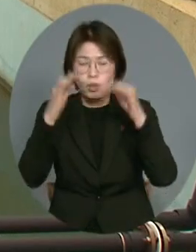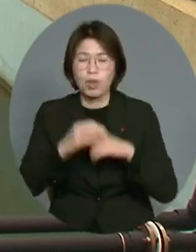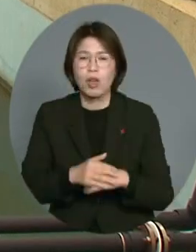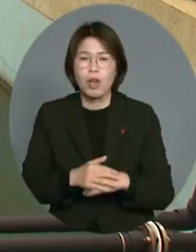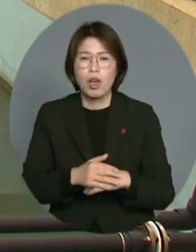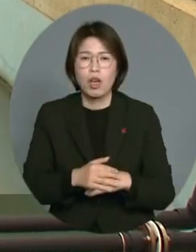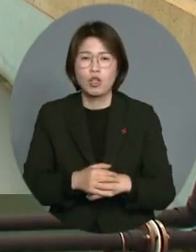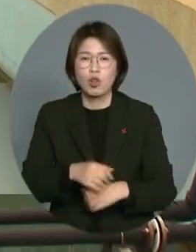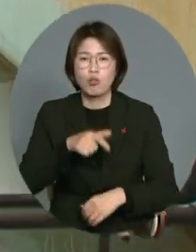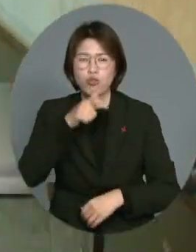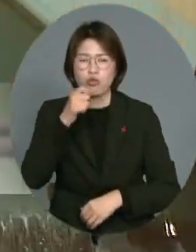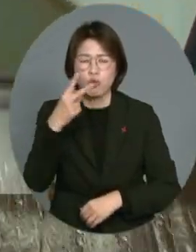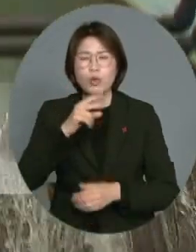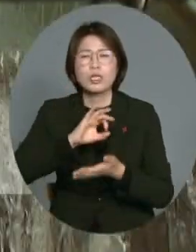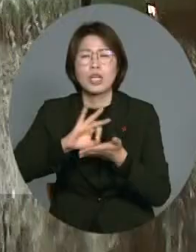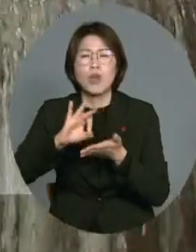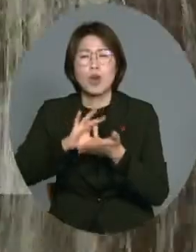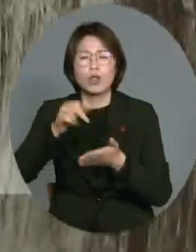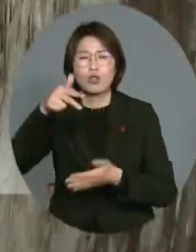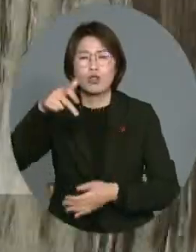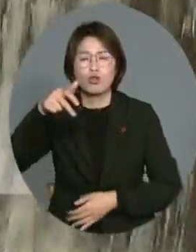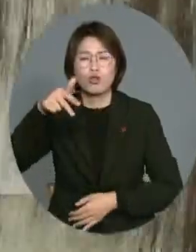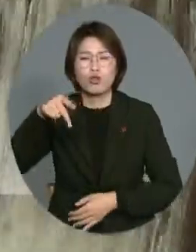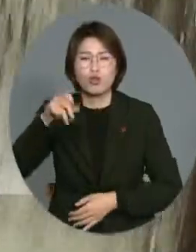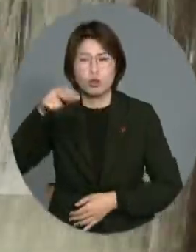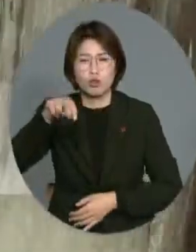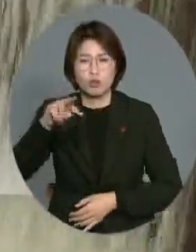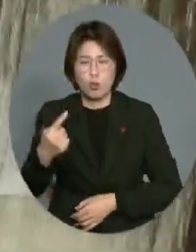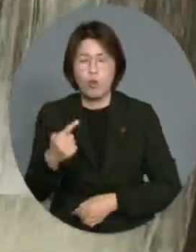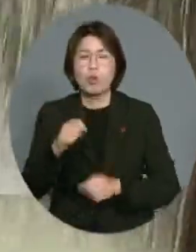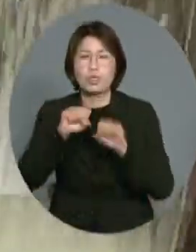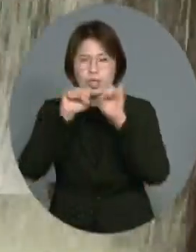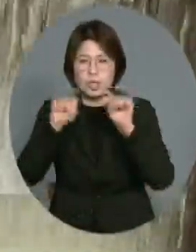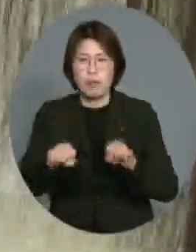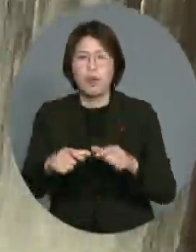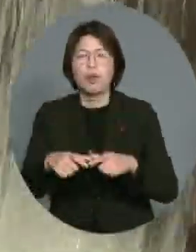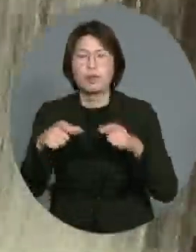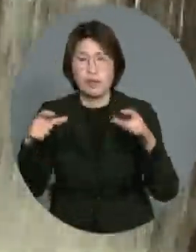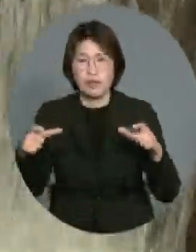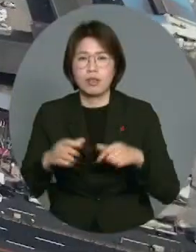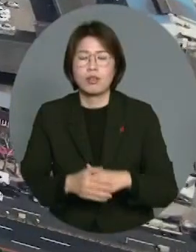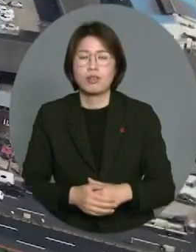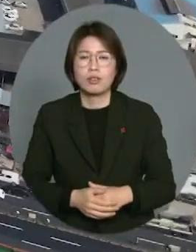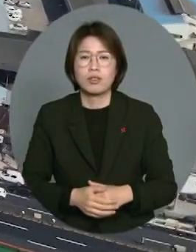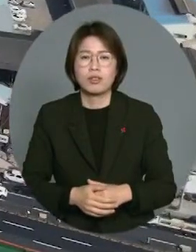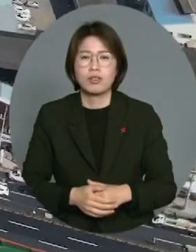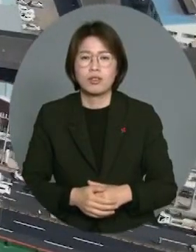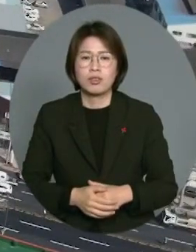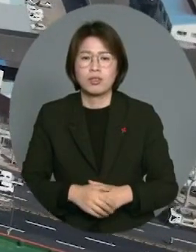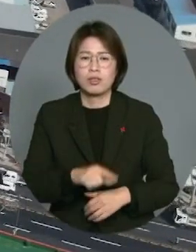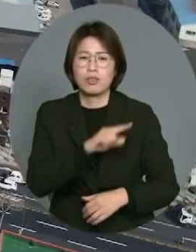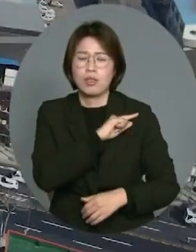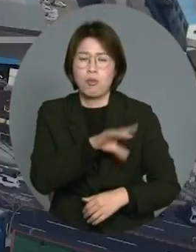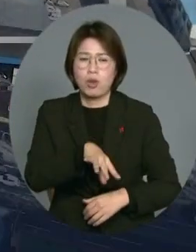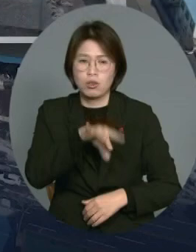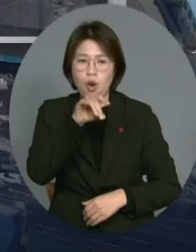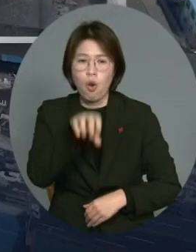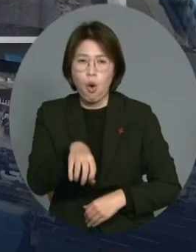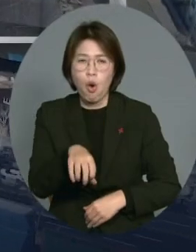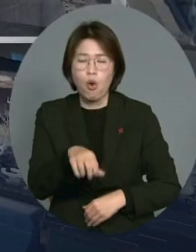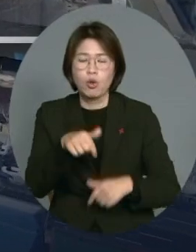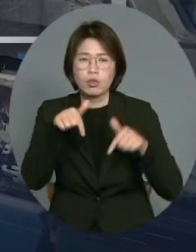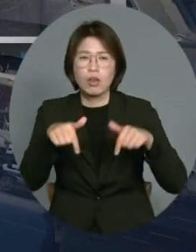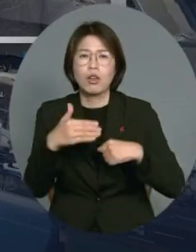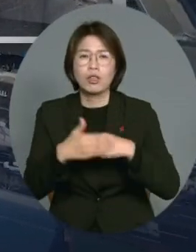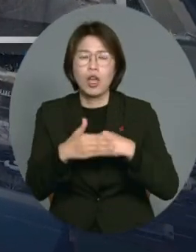쓴 수돗물을 재활용하는 중수도 시스템도 확대해 나갑니다. 가장 먼저 도입되는 지역이 서대구